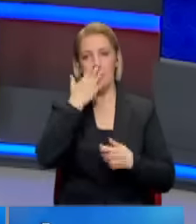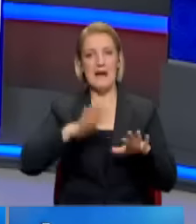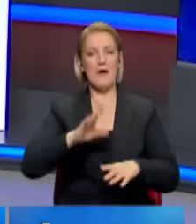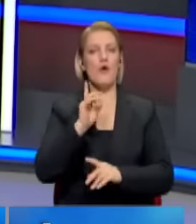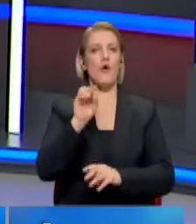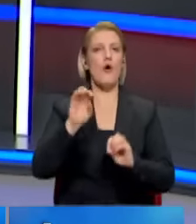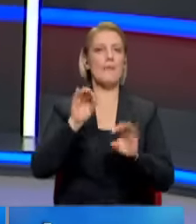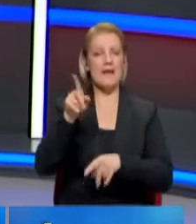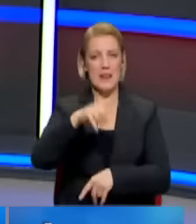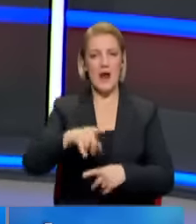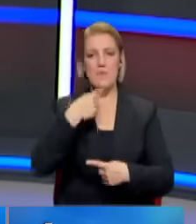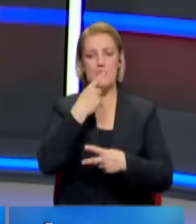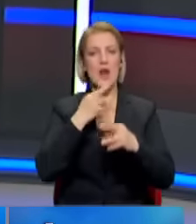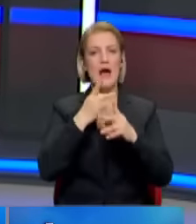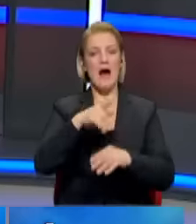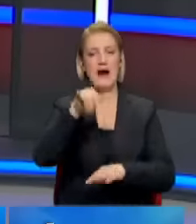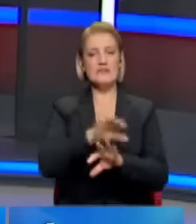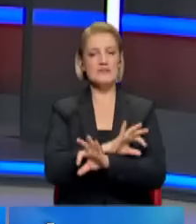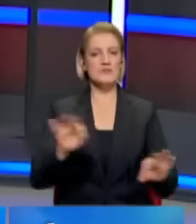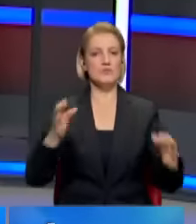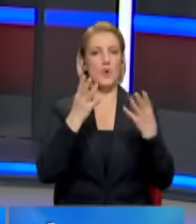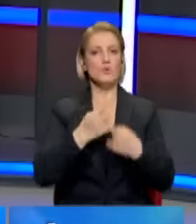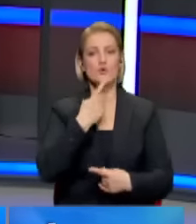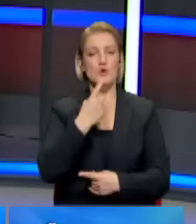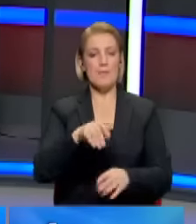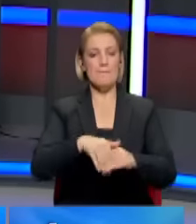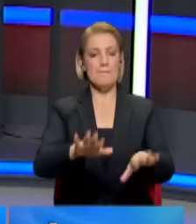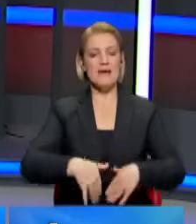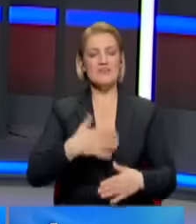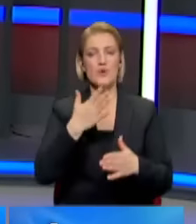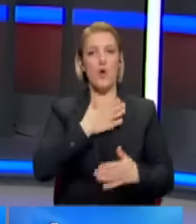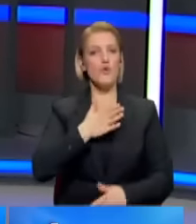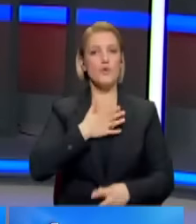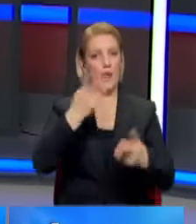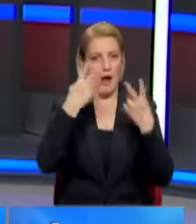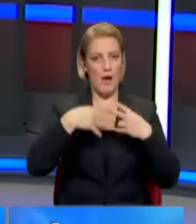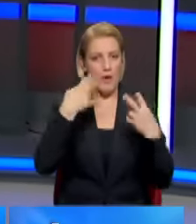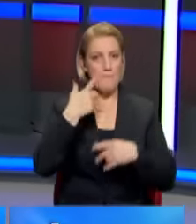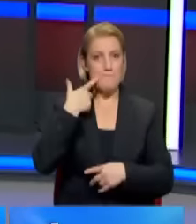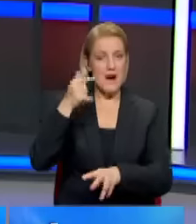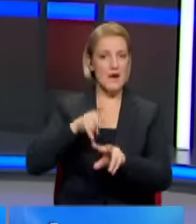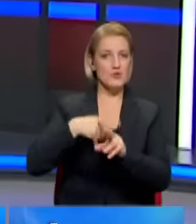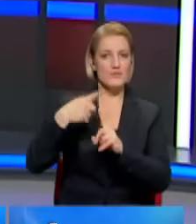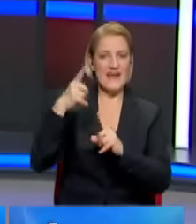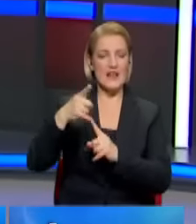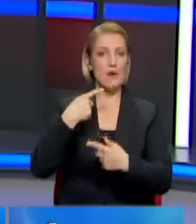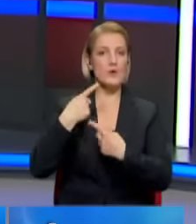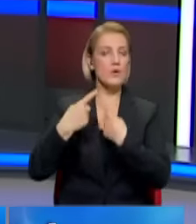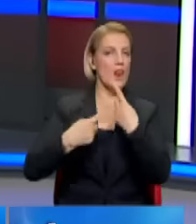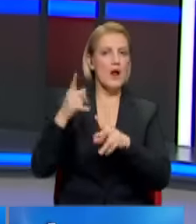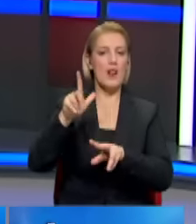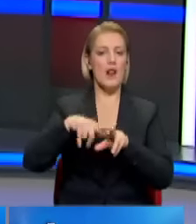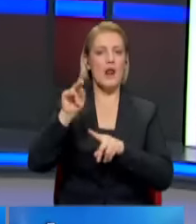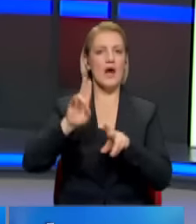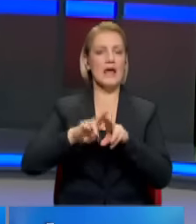öğretmenler mülakatlarda haksızlığa uğradığını söyleyip meclis önünde ağlıyorken bakanın gündemi laiklik, bakanın